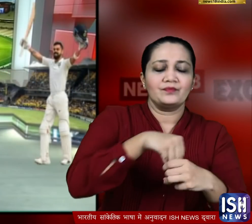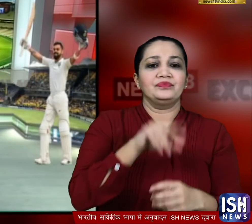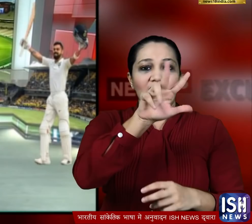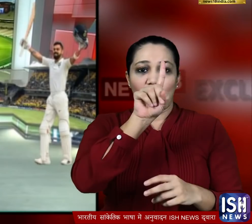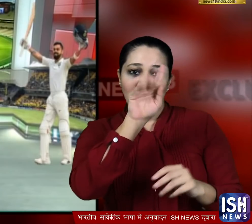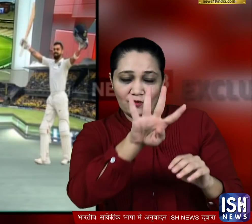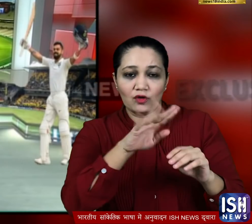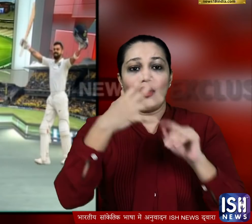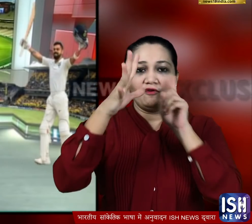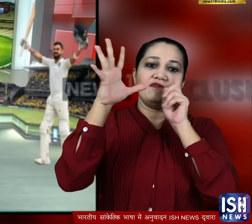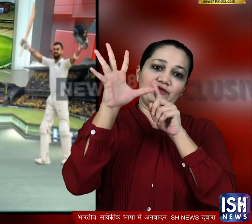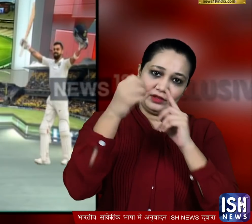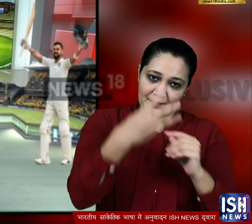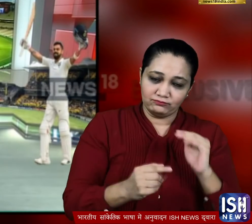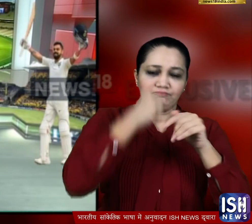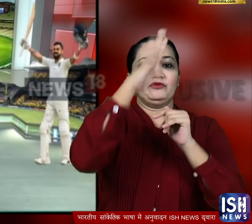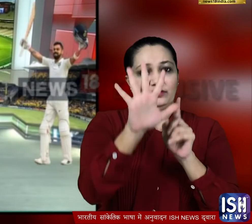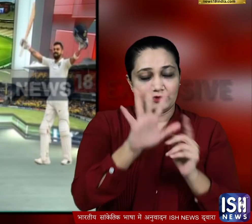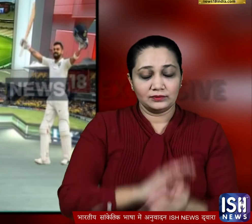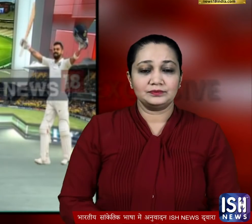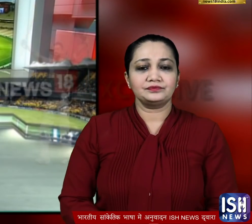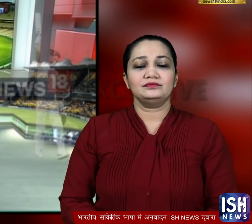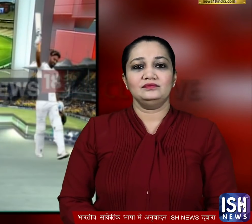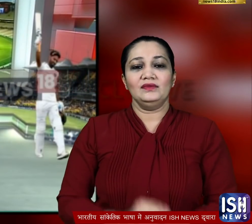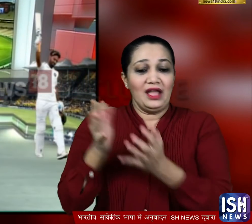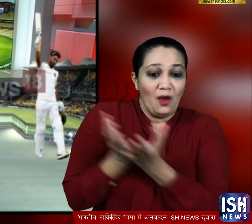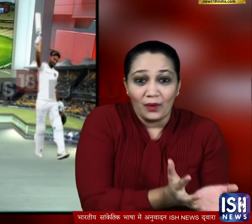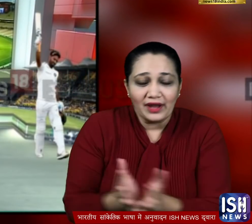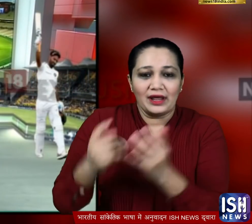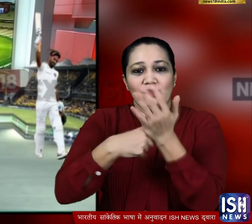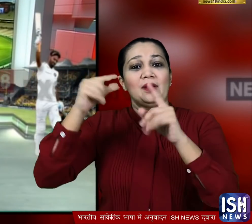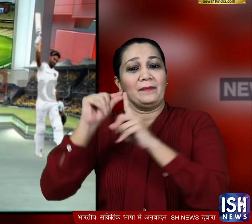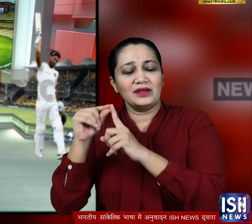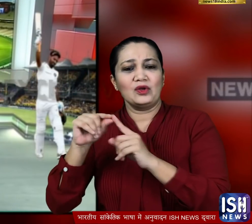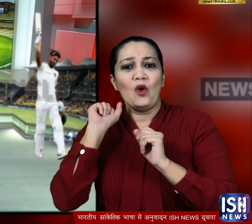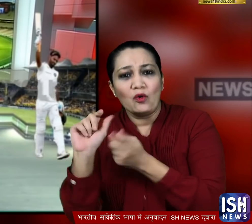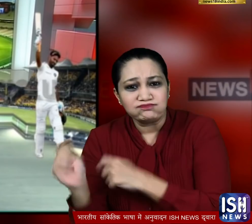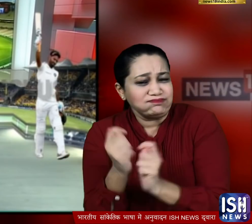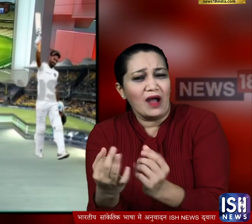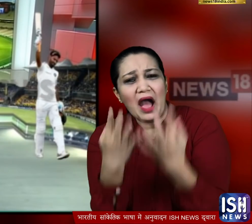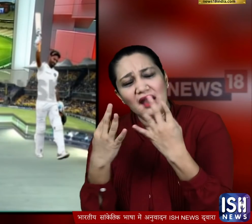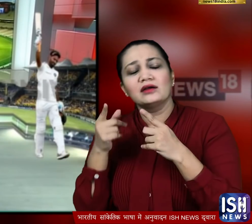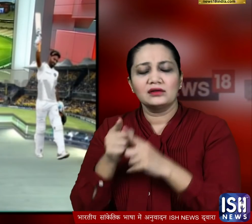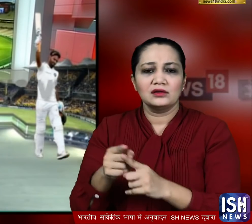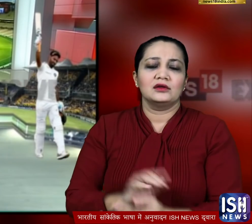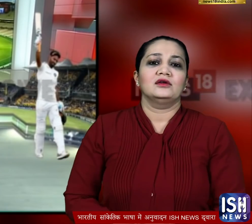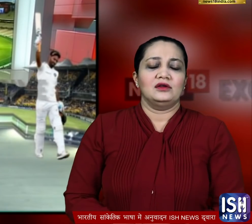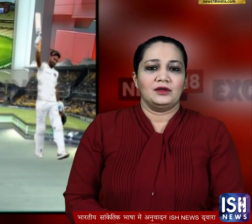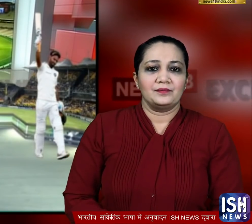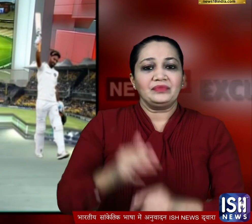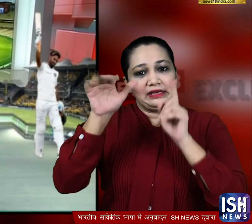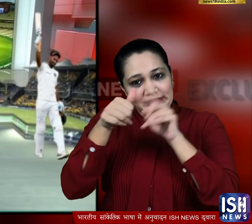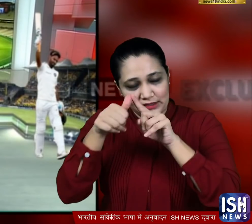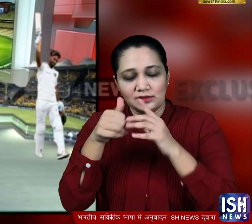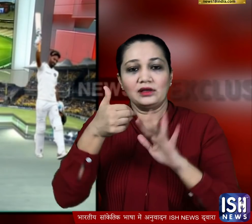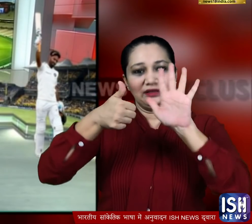814 अंकों के साथ 5वें नंबर पर बरकरार हैं। वहीं टीम इंडिया के विकेटकीपर ऋषभ पंत अपने शानदार प्रदर्शन की बदौलत साझा तौर पर 6ठे